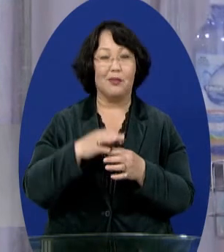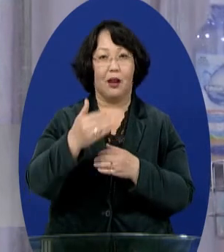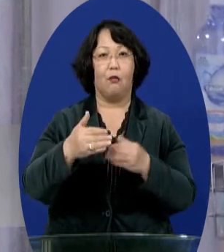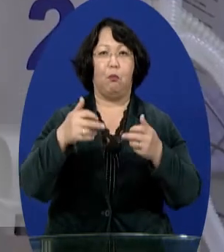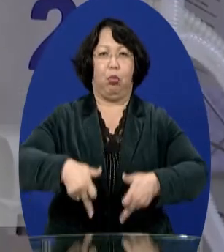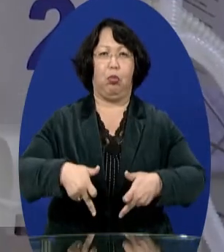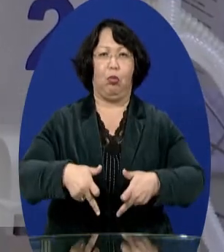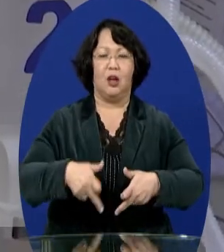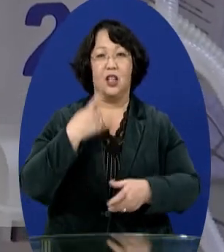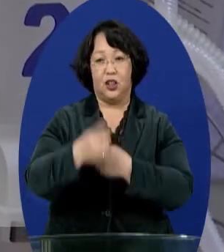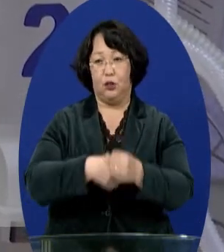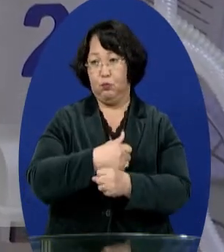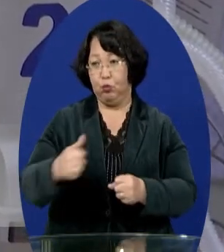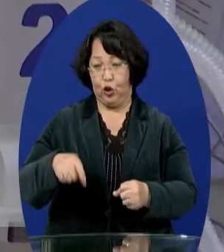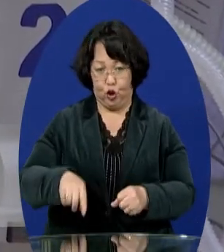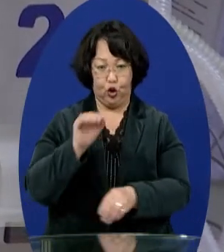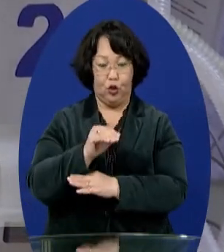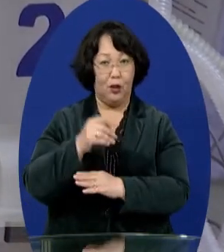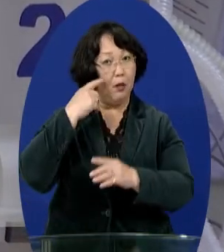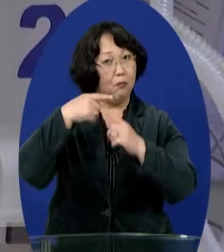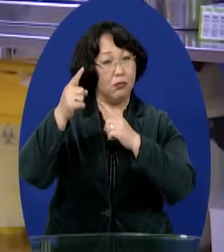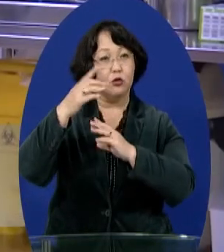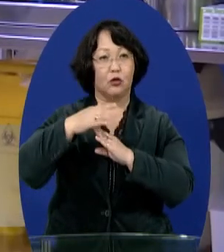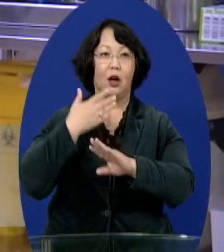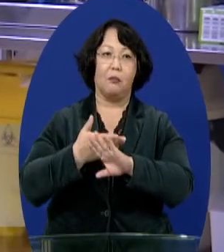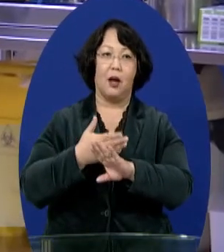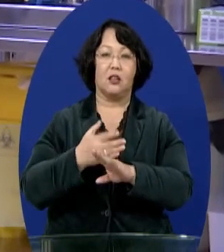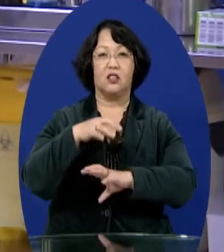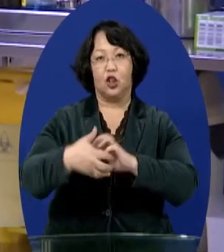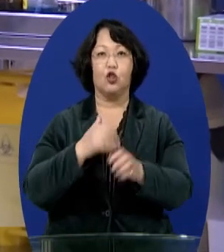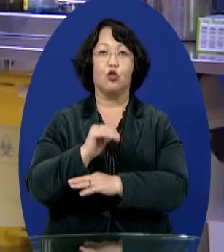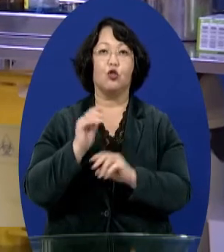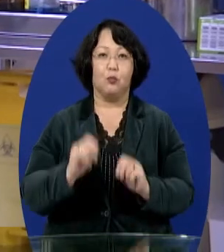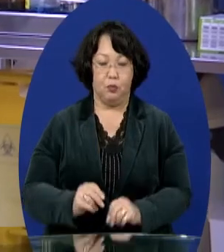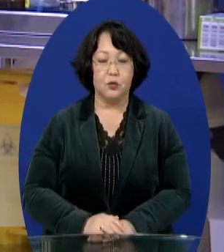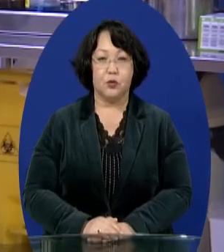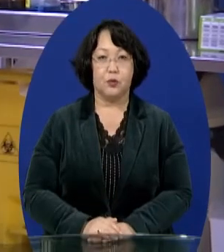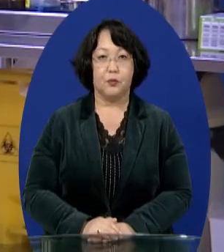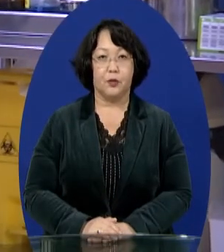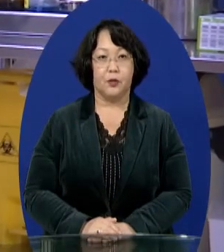Тиймээс жил бүрийн энэ өдрийг тархины харуулттай тэмцэх дэлхийн өдөр болгон тэмдэглэжээ.